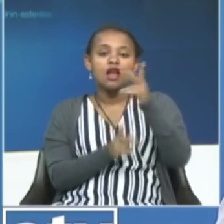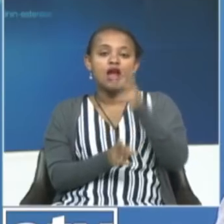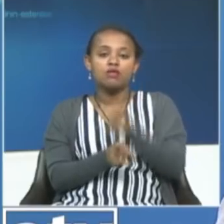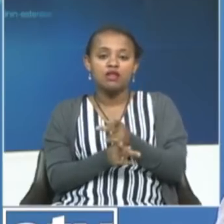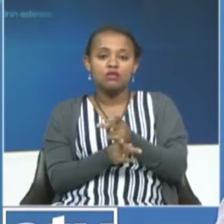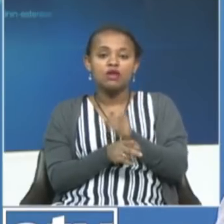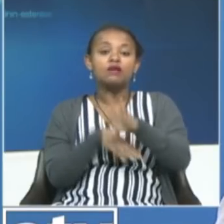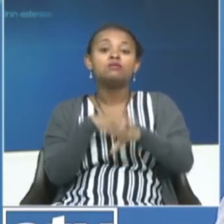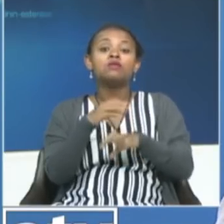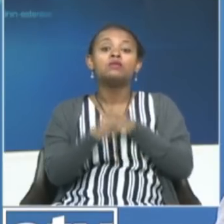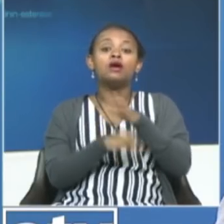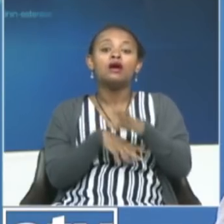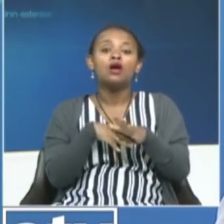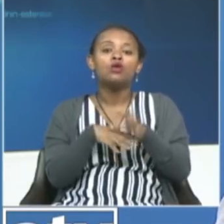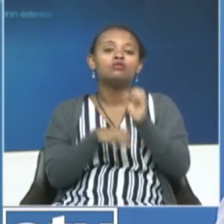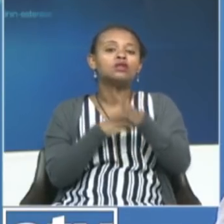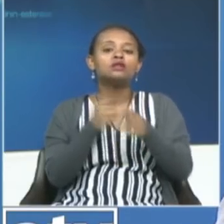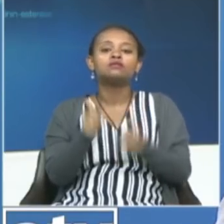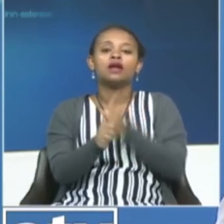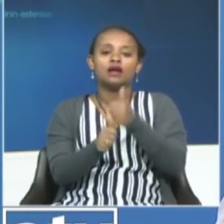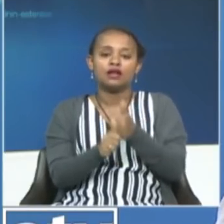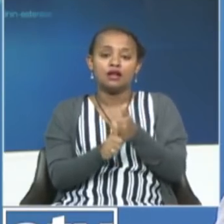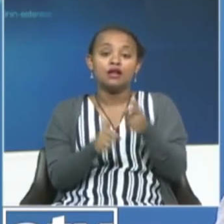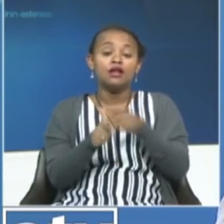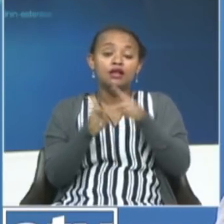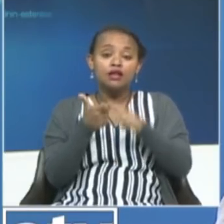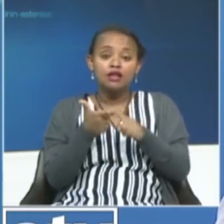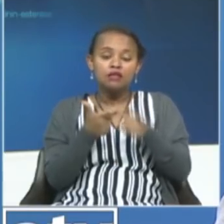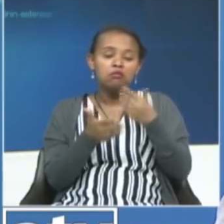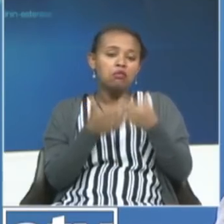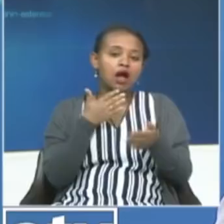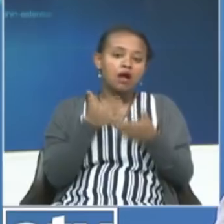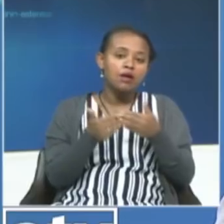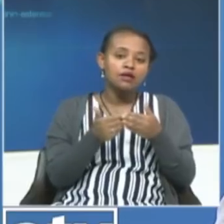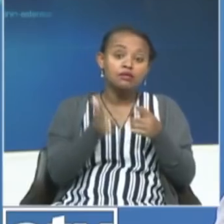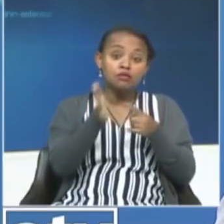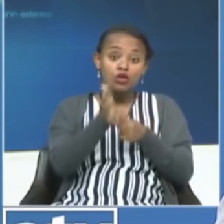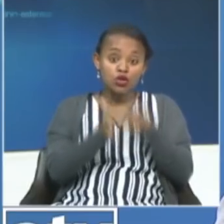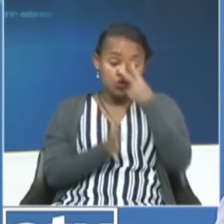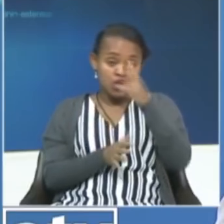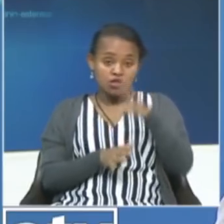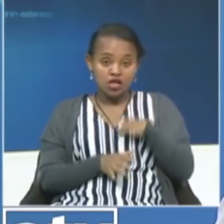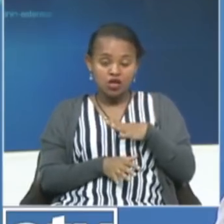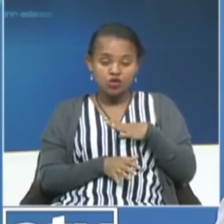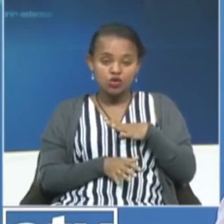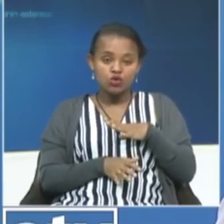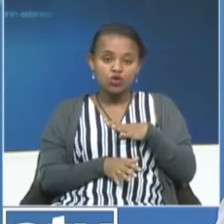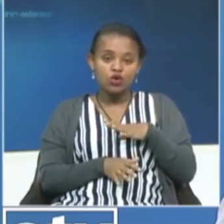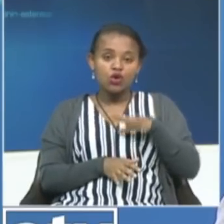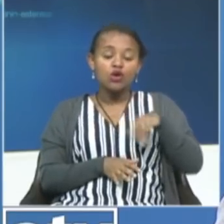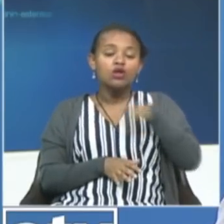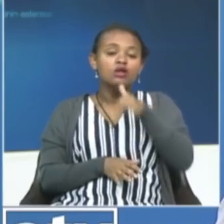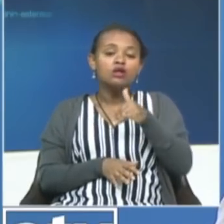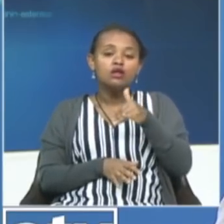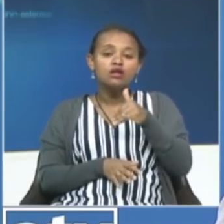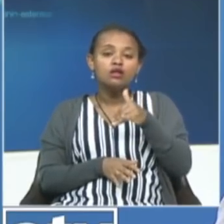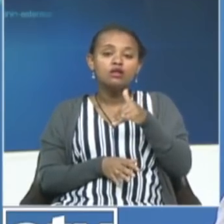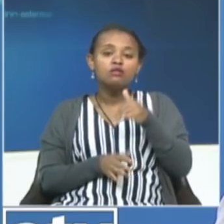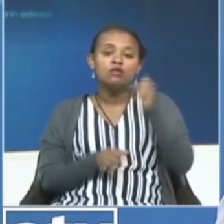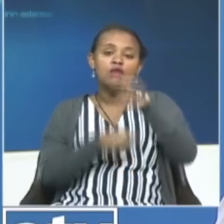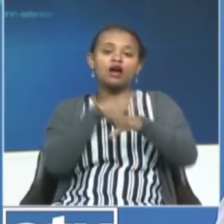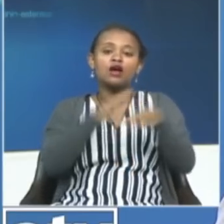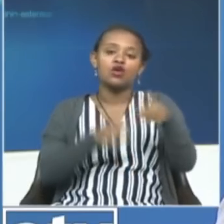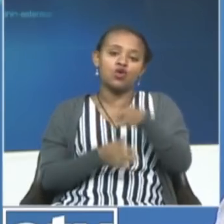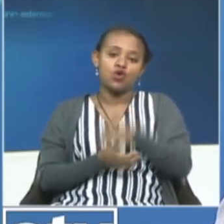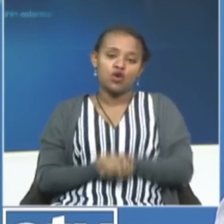መጠበቅ፣ የሚመከረው ምክር መከተል። እንግዲህ ምናልባት ምልክቱ ያሳየው ሰው ባይቀርባቸው የሚመከር እንደሆነ